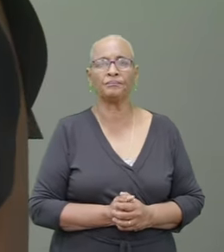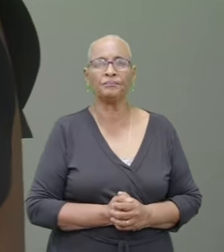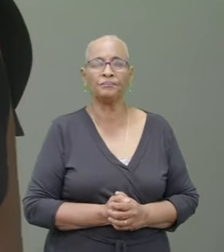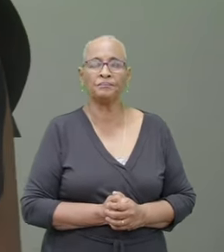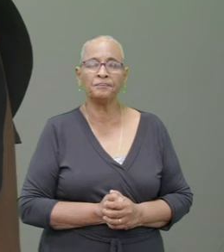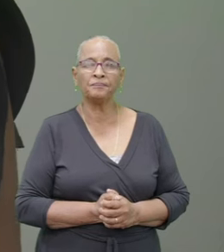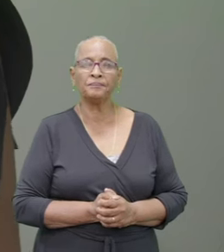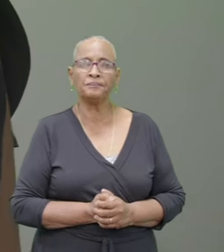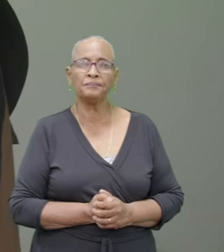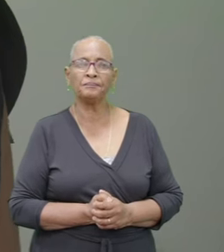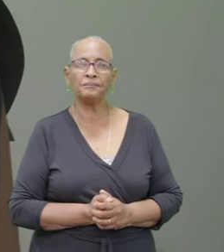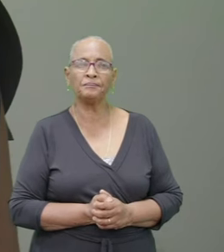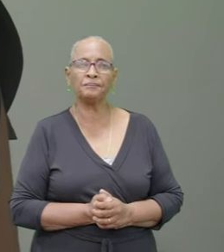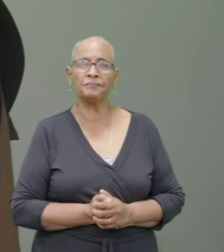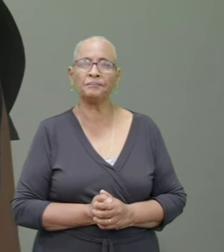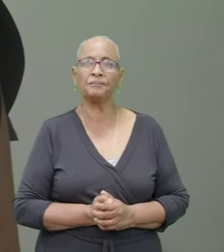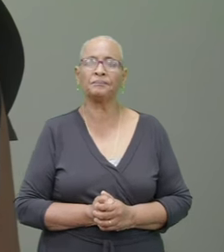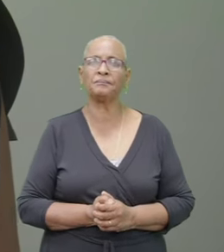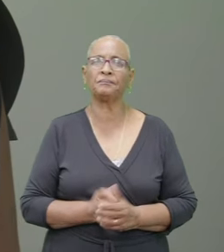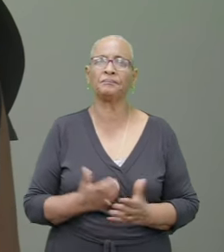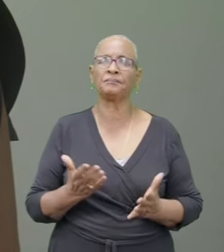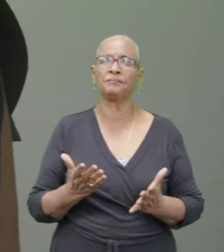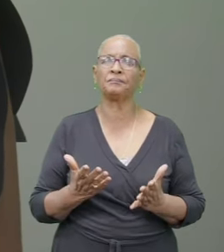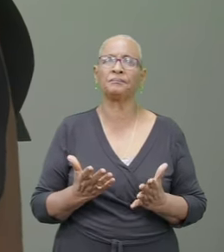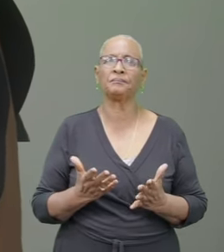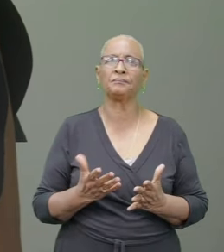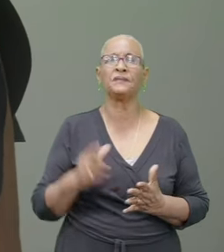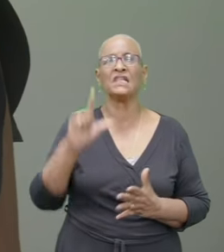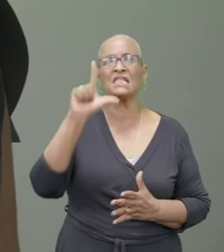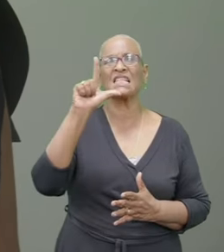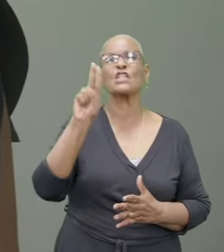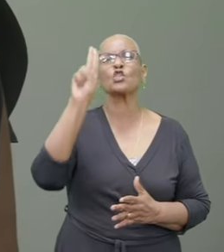Ja, kijk, kwestie een LH, een AZ.